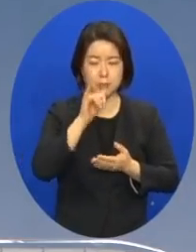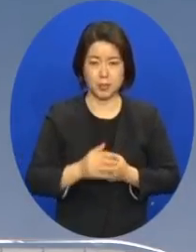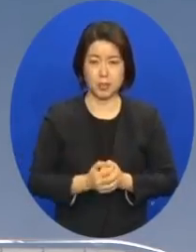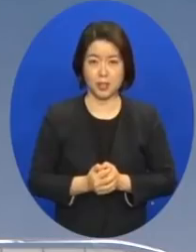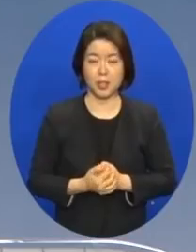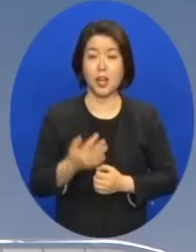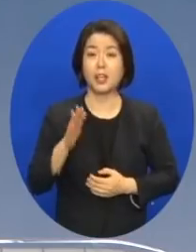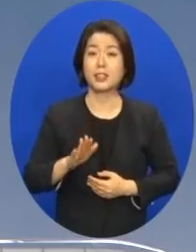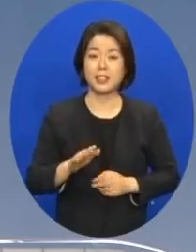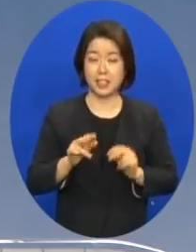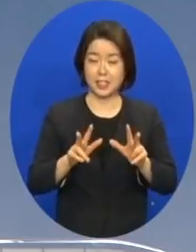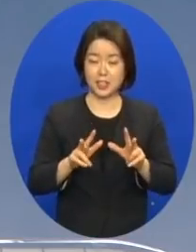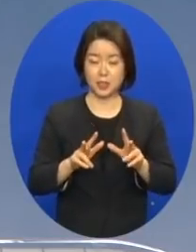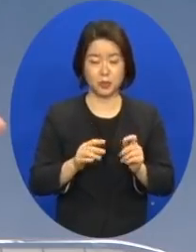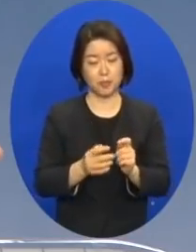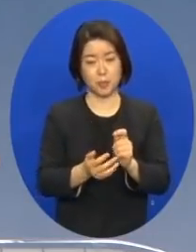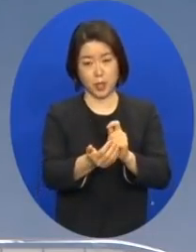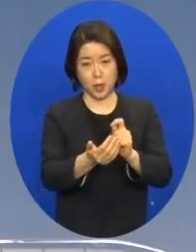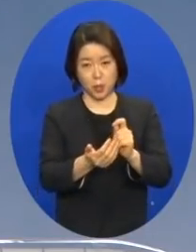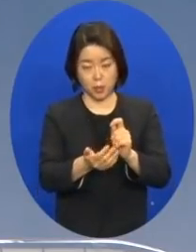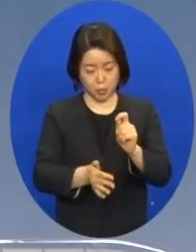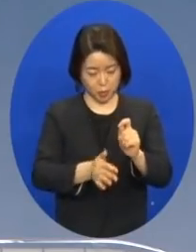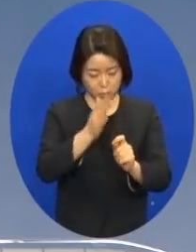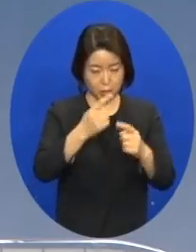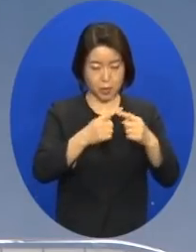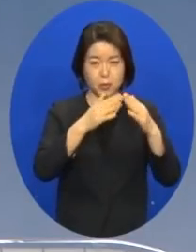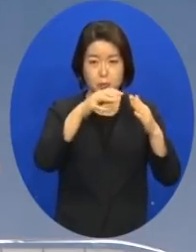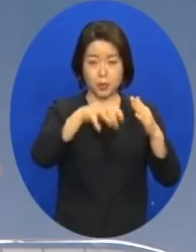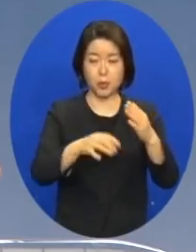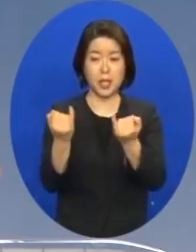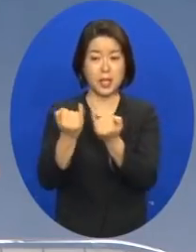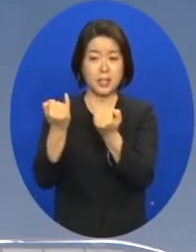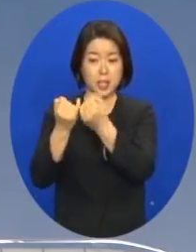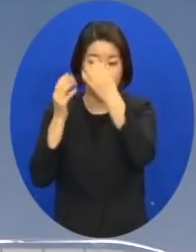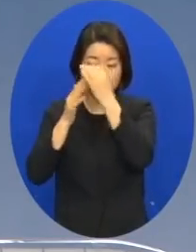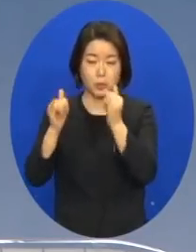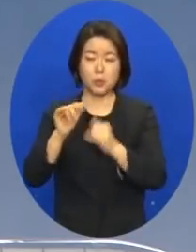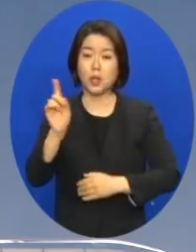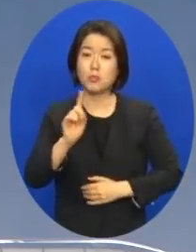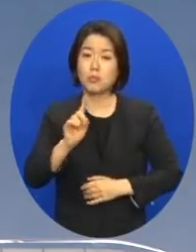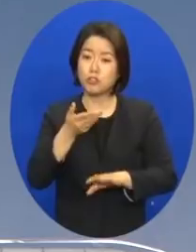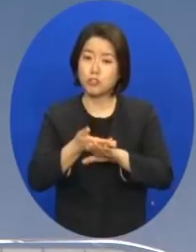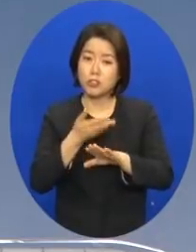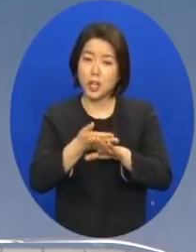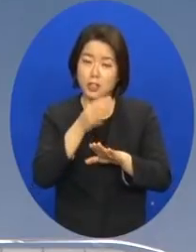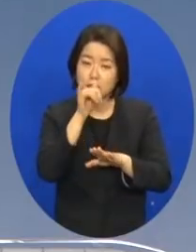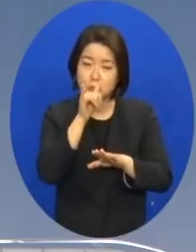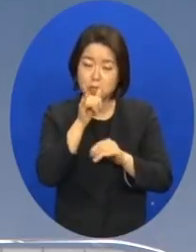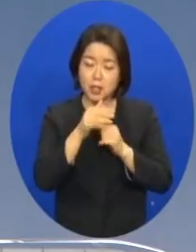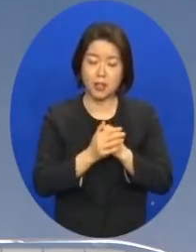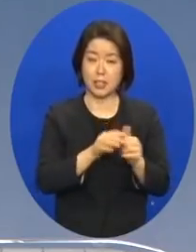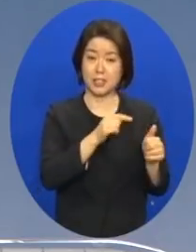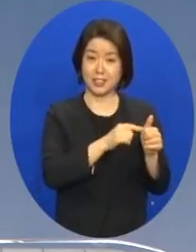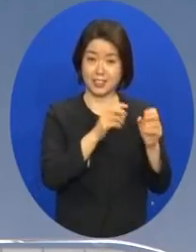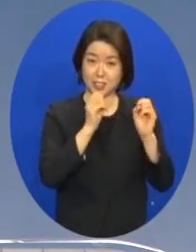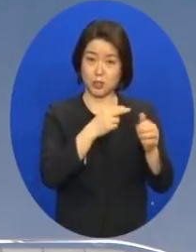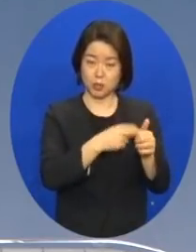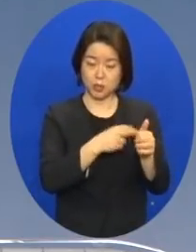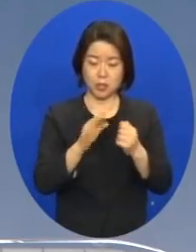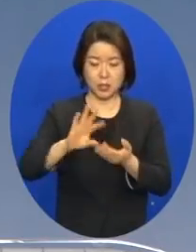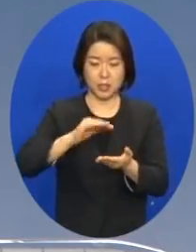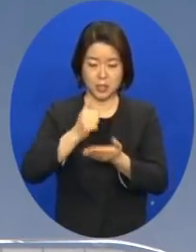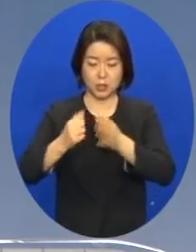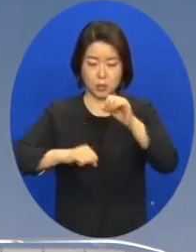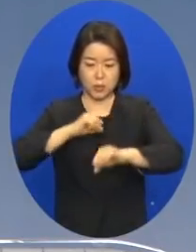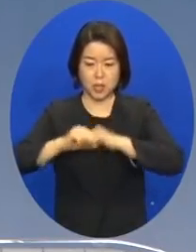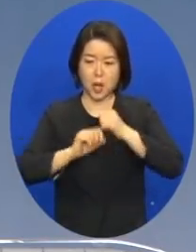그런데 이 고린도 교회 여성도와 무슨 차이가 있습니까? 허드슨 테일러 선교사님은 그리스도인의